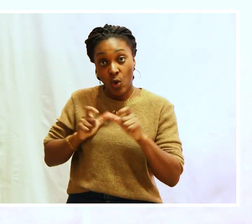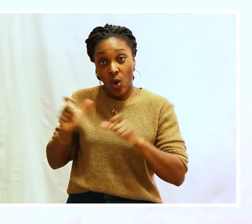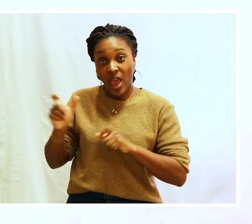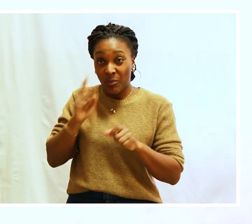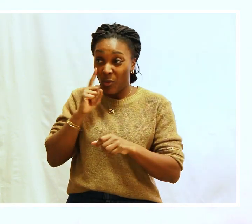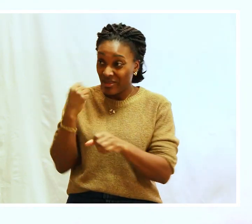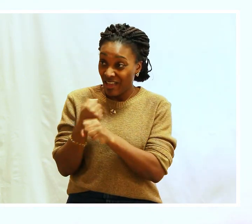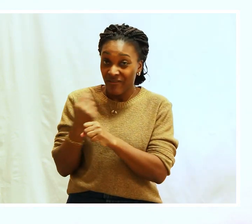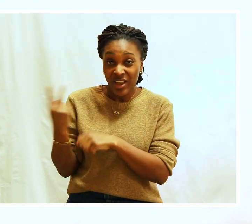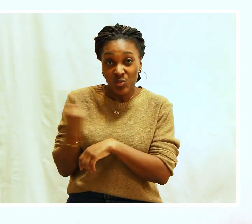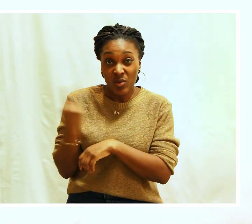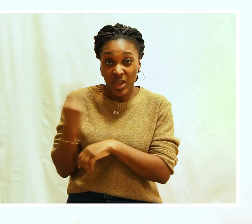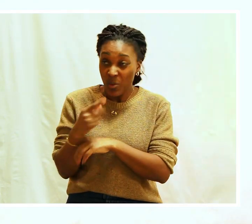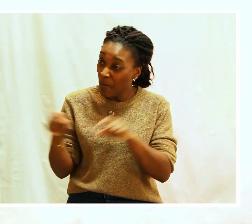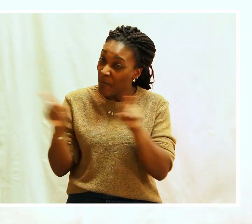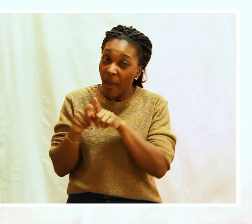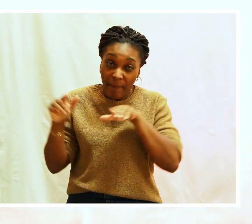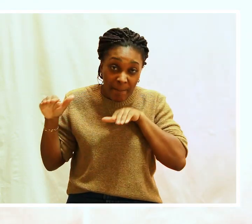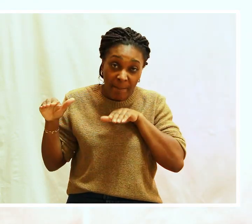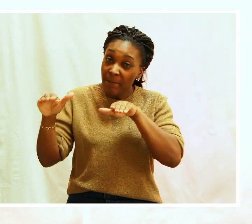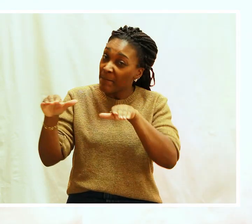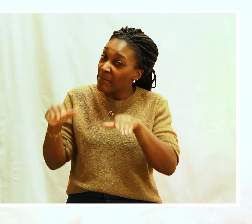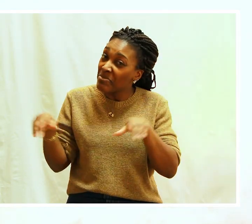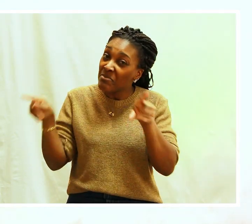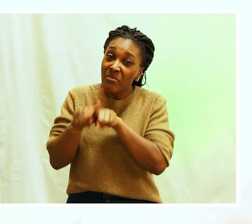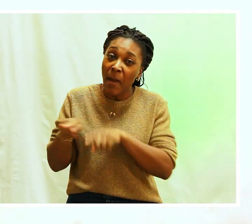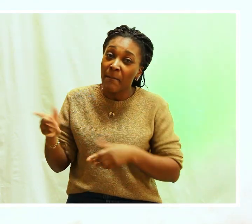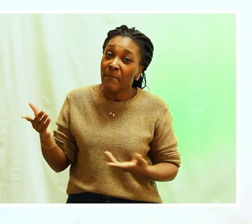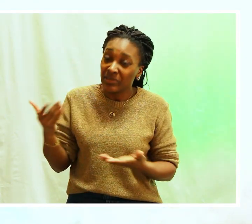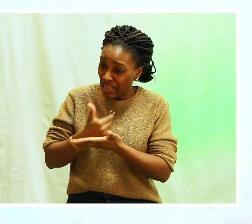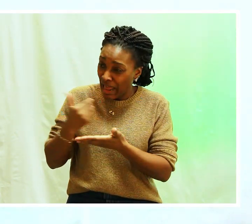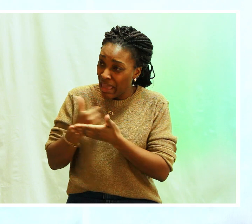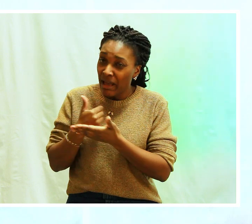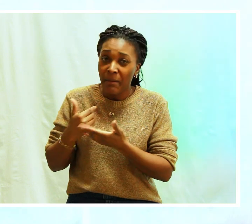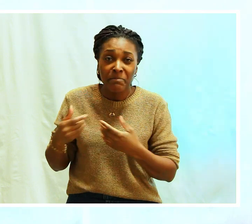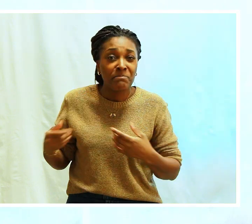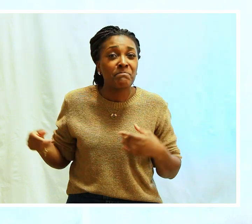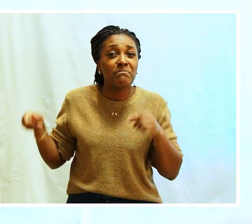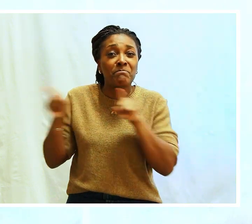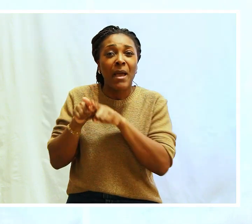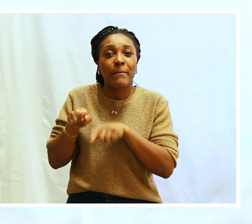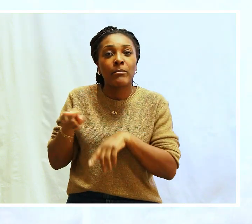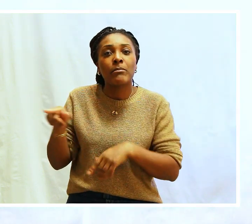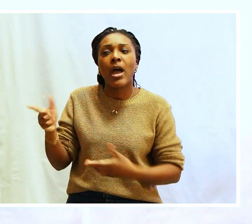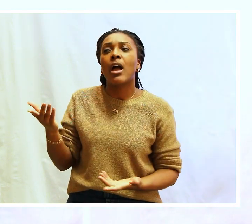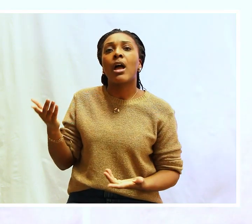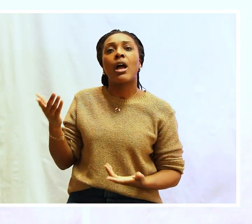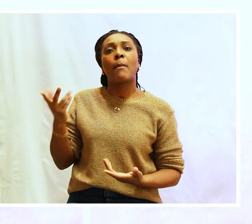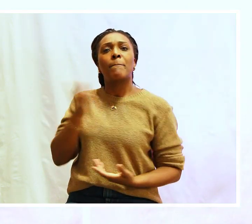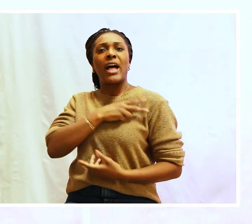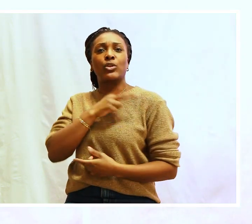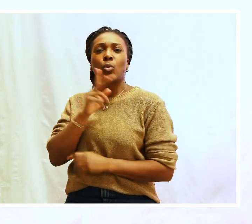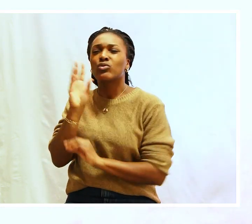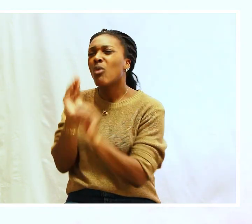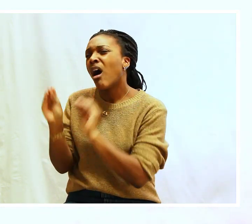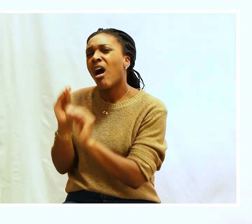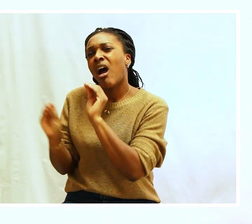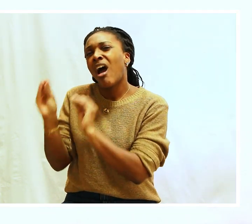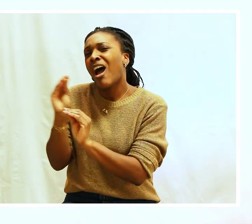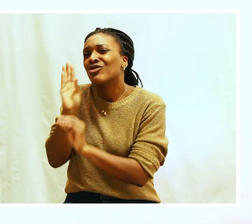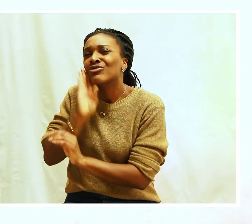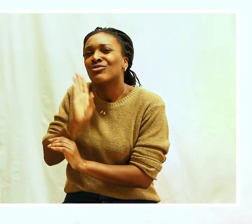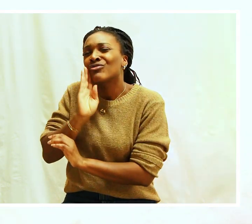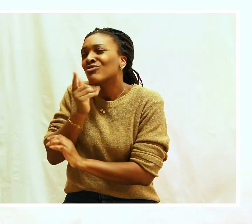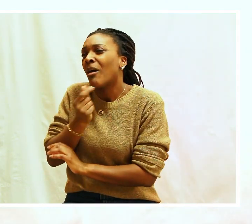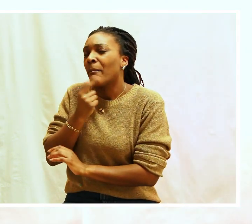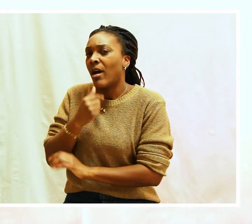fais le même travail que lui, t'as le même peut-être salaire que lui, mais t'as pas les mêmes attentions du patron que lui. Et là, tout d'un